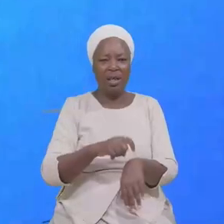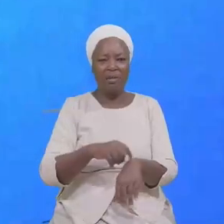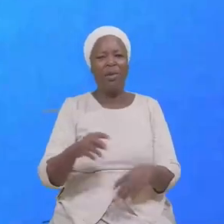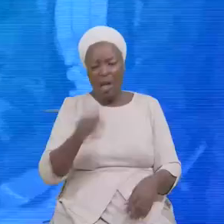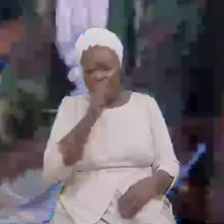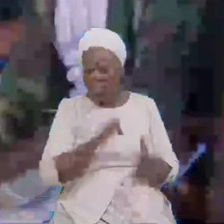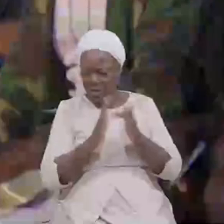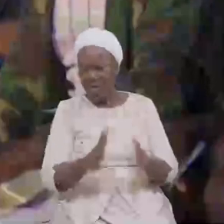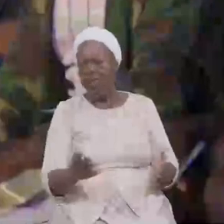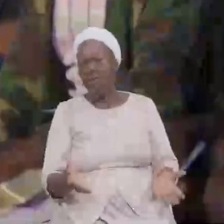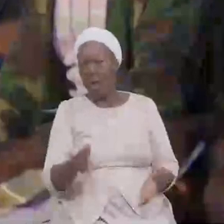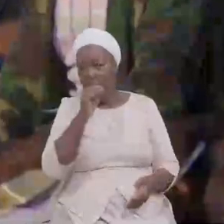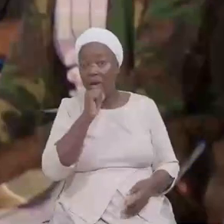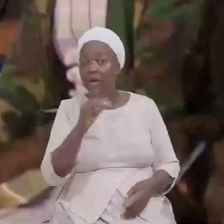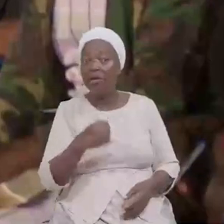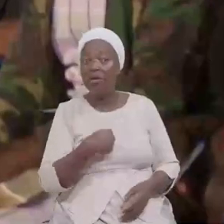n'est-ce pas?